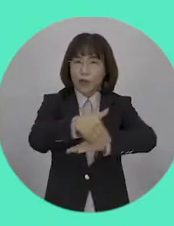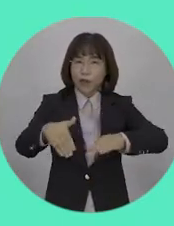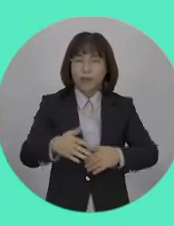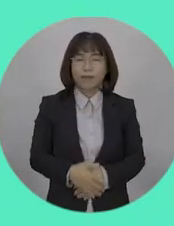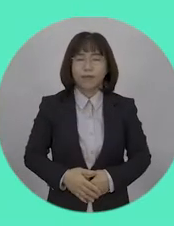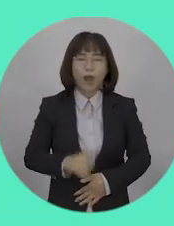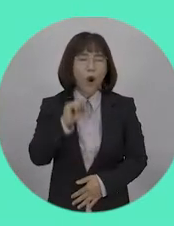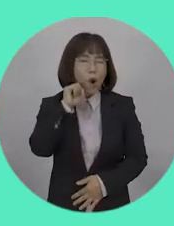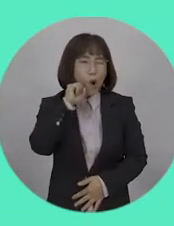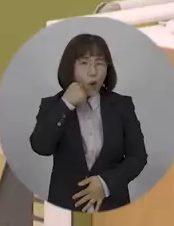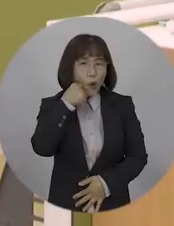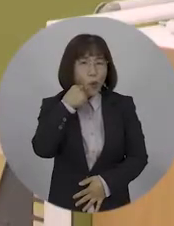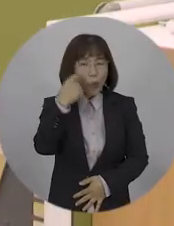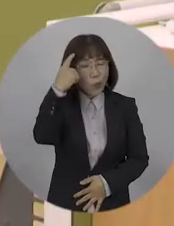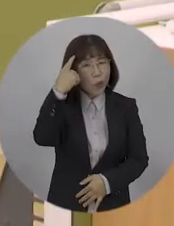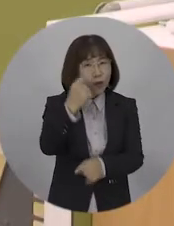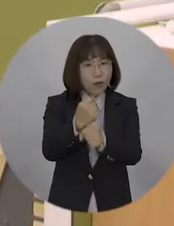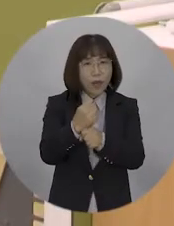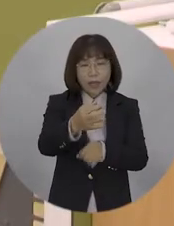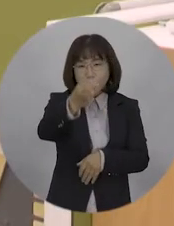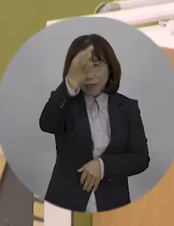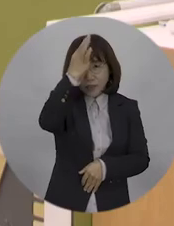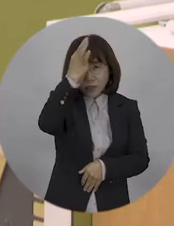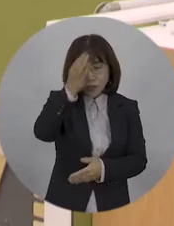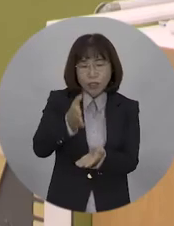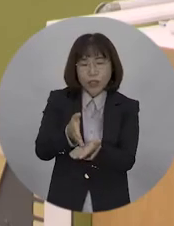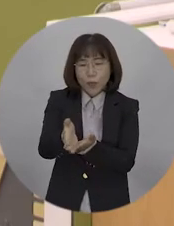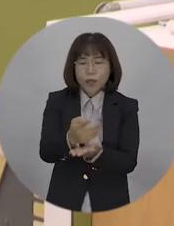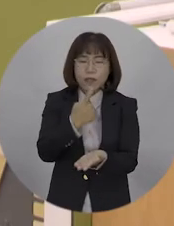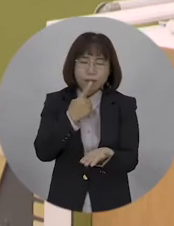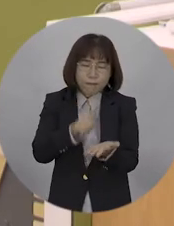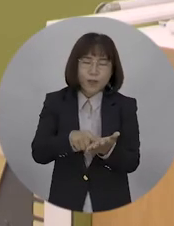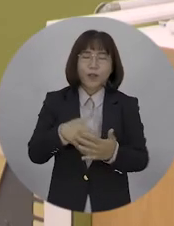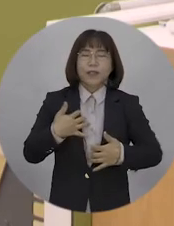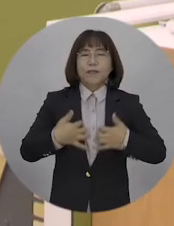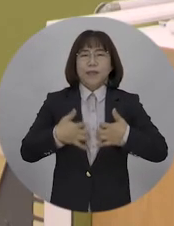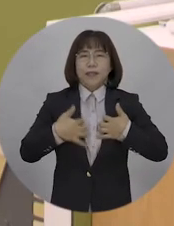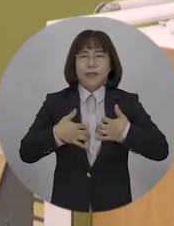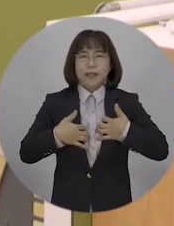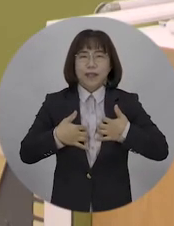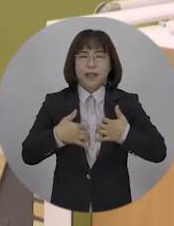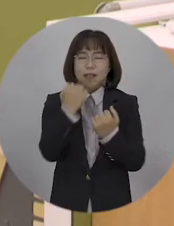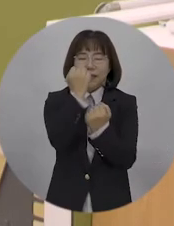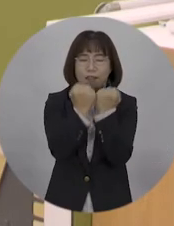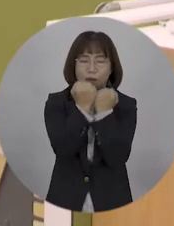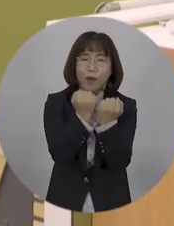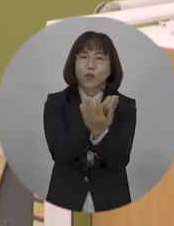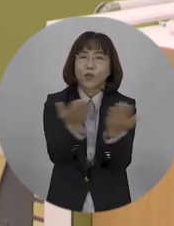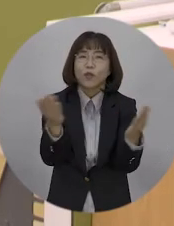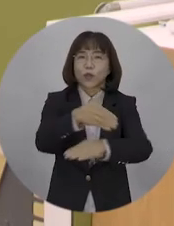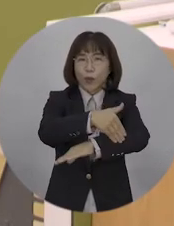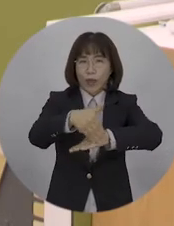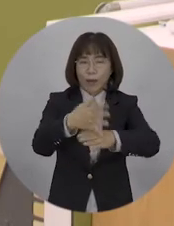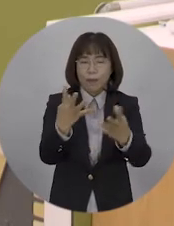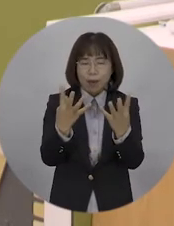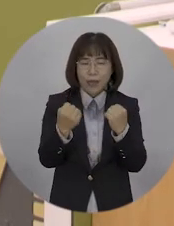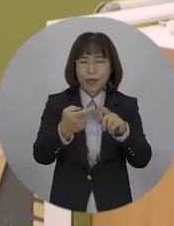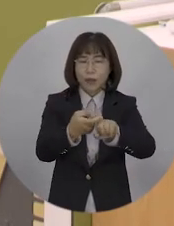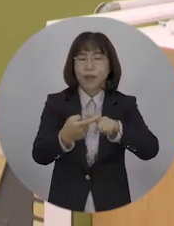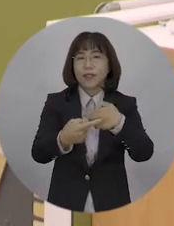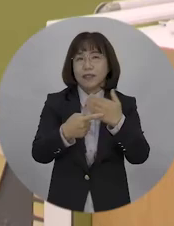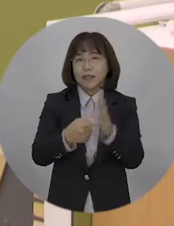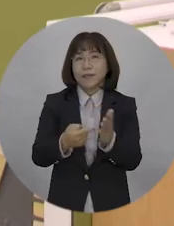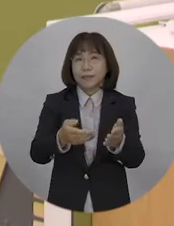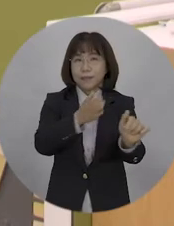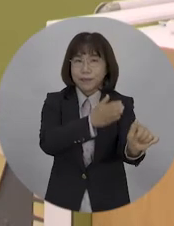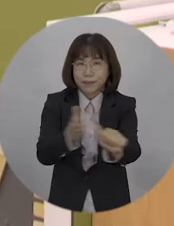예정입니다. 어렵게만 생각했던 과학기술을 전문 강사님이 쉽고 재미있게 풀어줄 예정입니다.